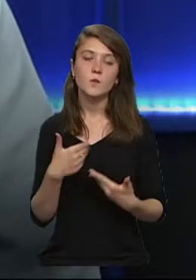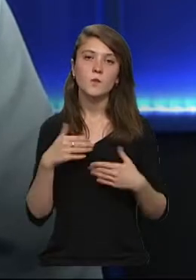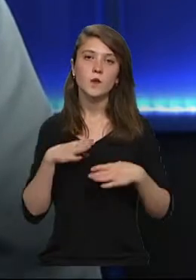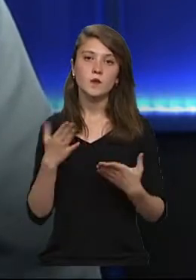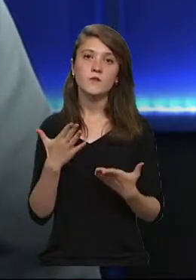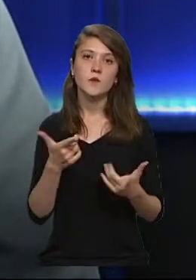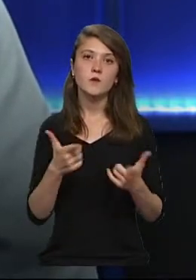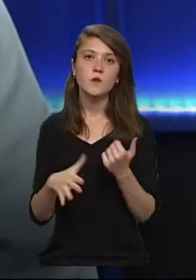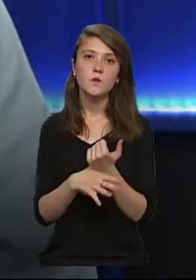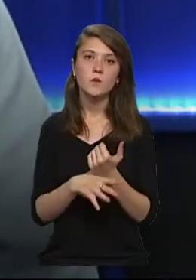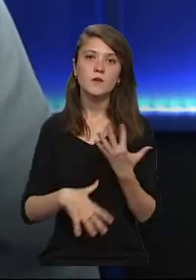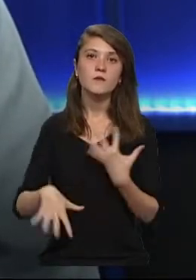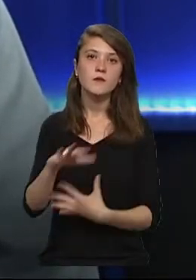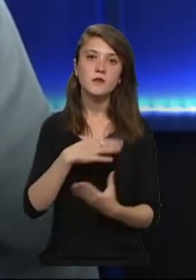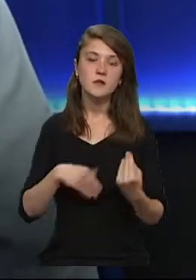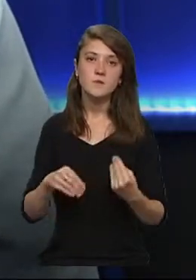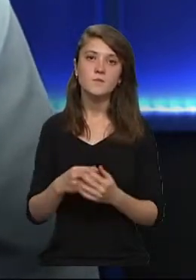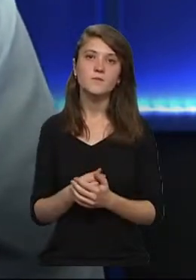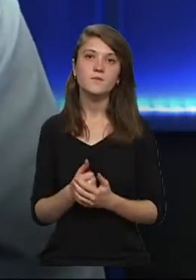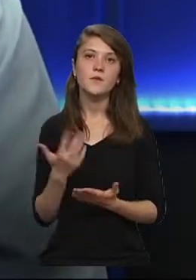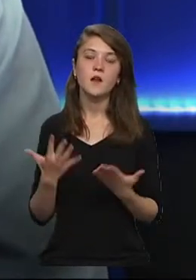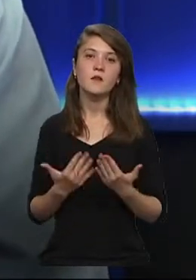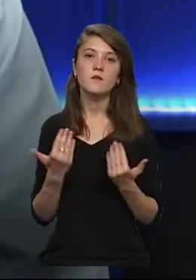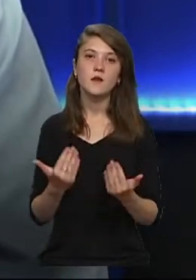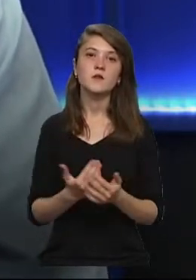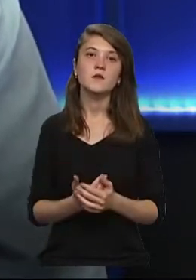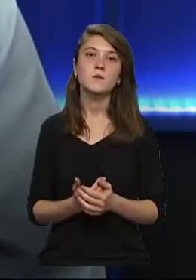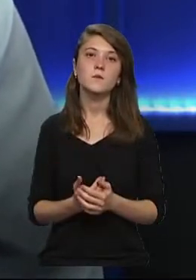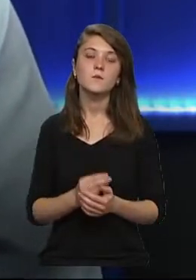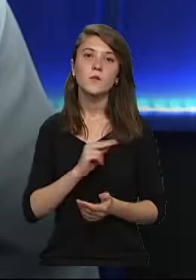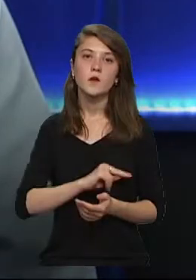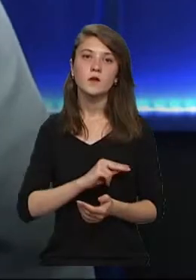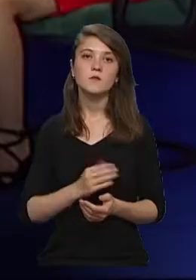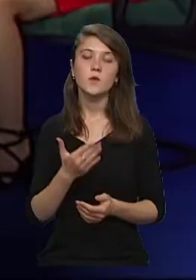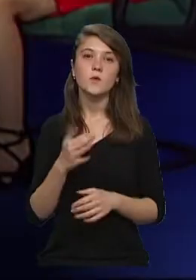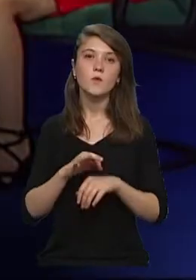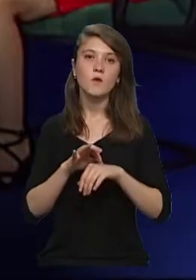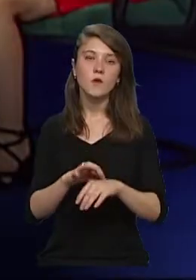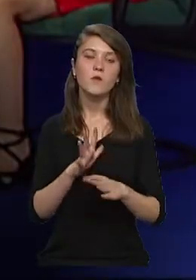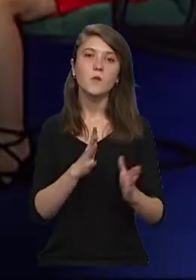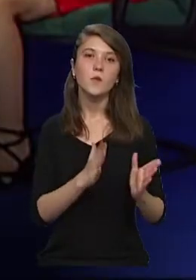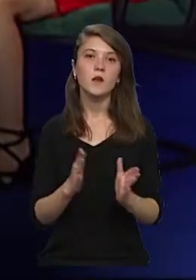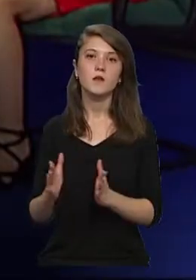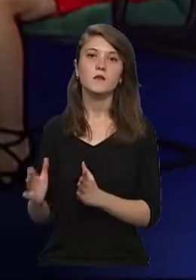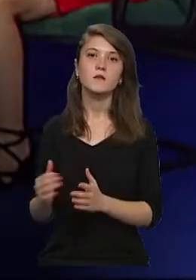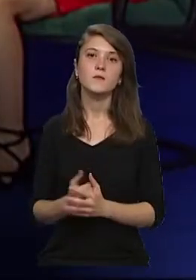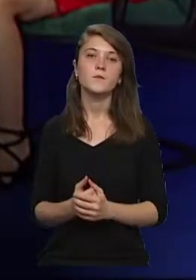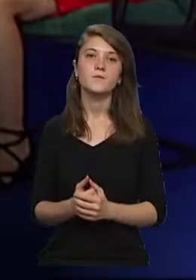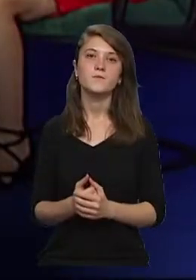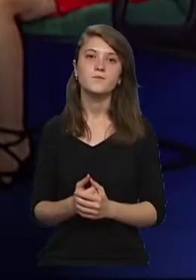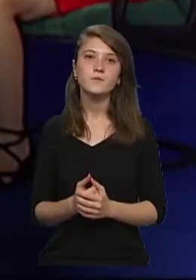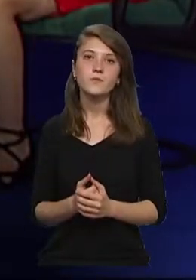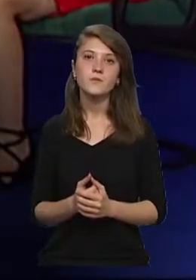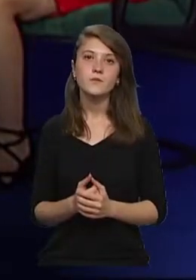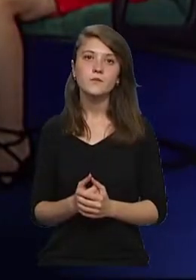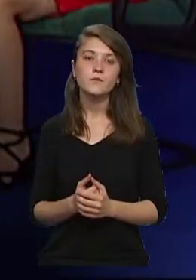ви готові допомогти всім ресурсам, але ваша праця, і ми приводимо його в порядок. І далі, коли в